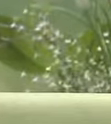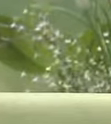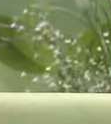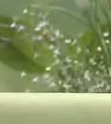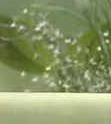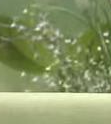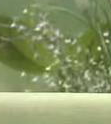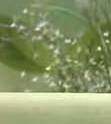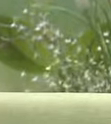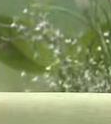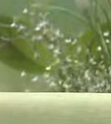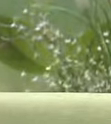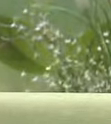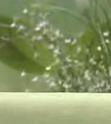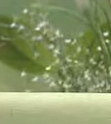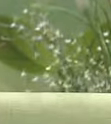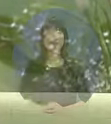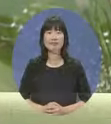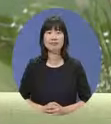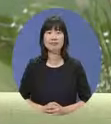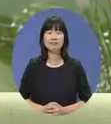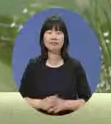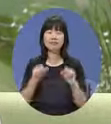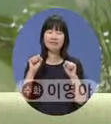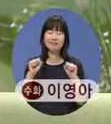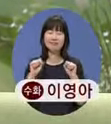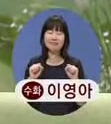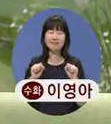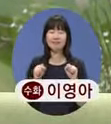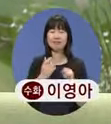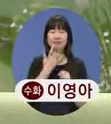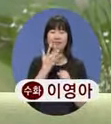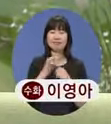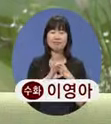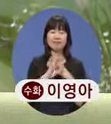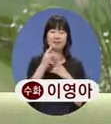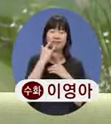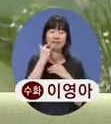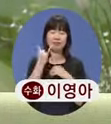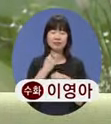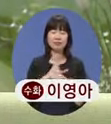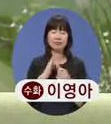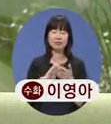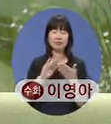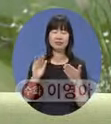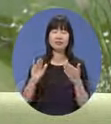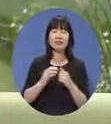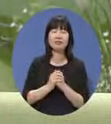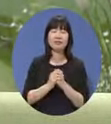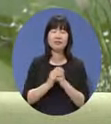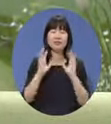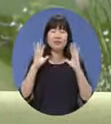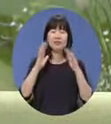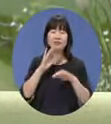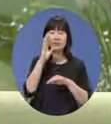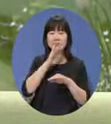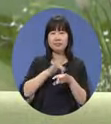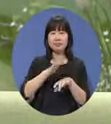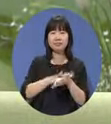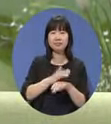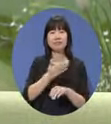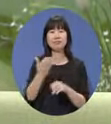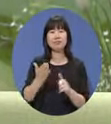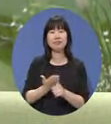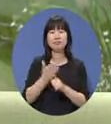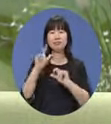감사합니다. 안녕하세요. 화요일 아침 부모 지승현입니다. 화요일 이 시간에는 아이들의 문제 행동이나 나쁜 습관 그리고 여러분들의 양육 태도를 개선해드리는